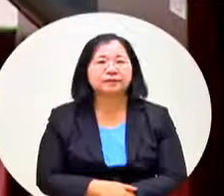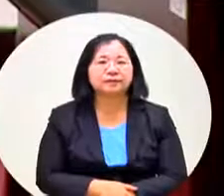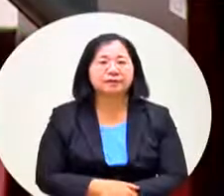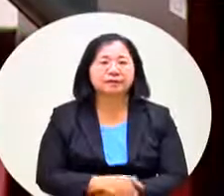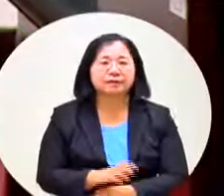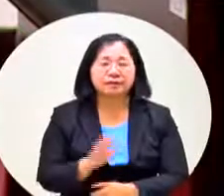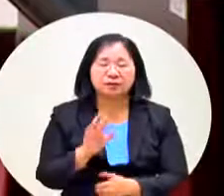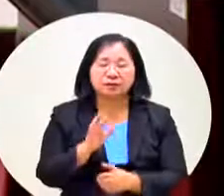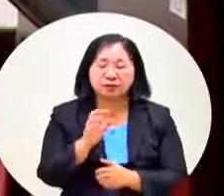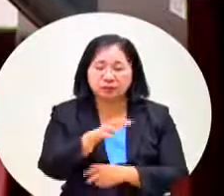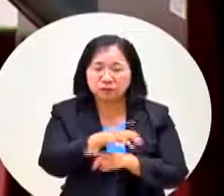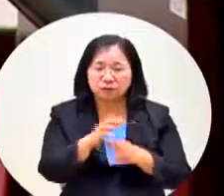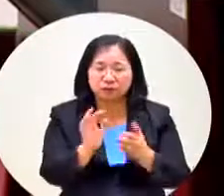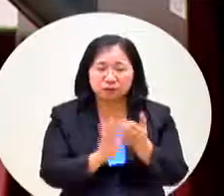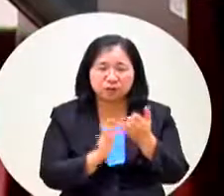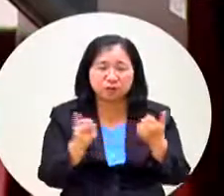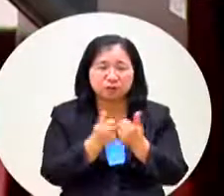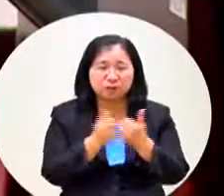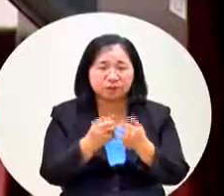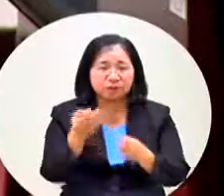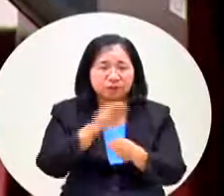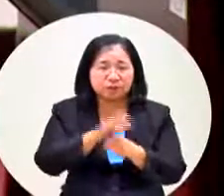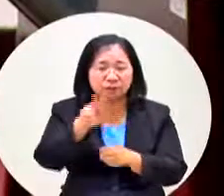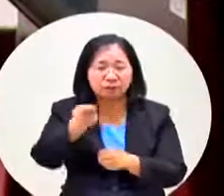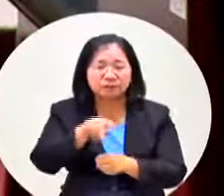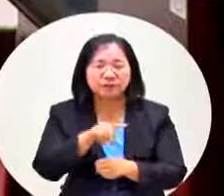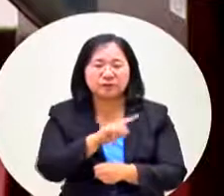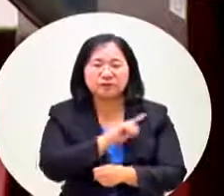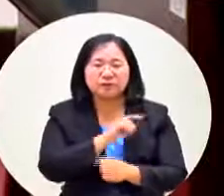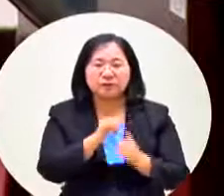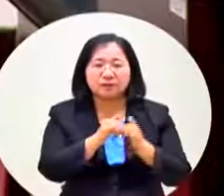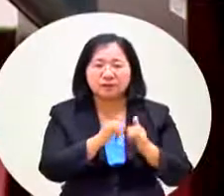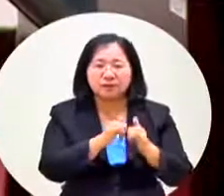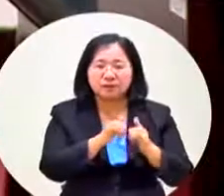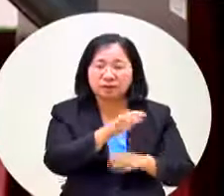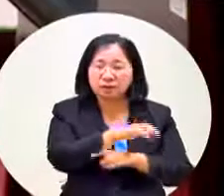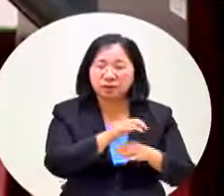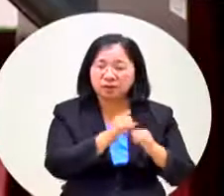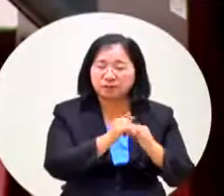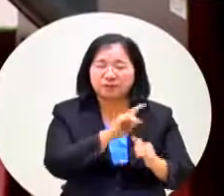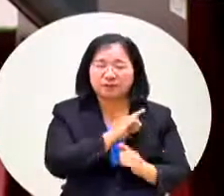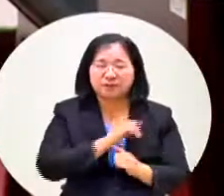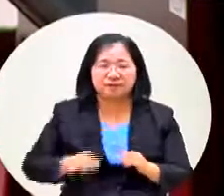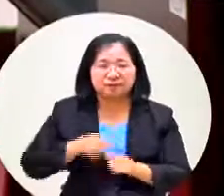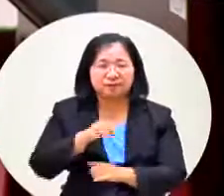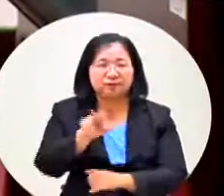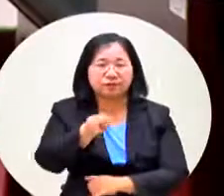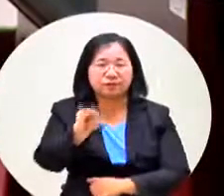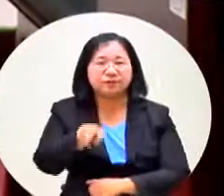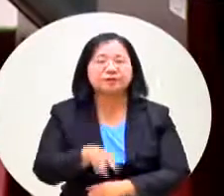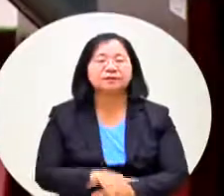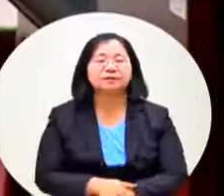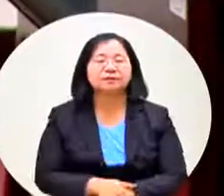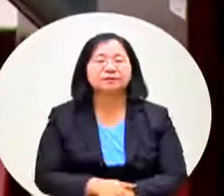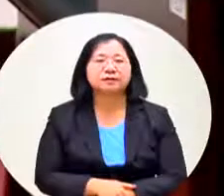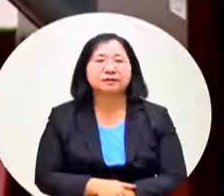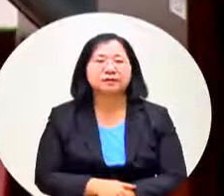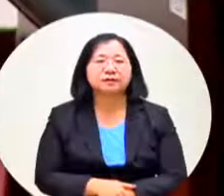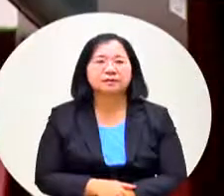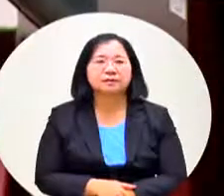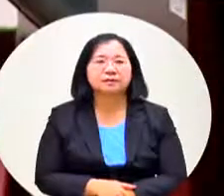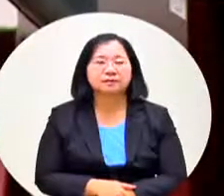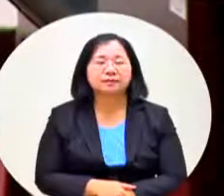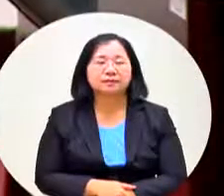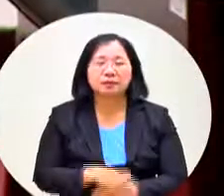这个补助2000啦吼，伊富邦的这个保险金是一年一分地吼，一分地补助，一分地吼